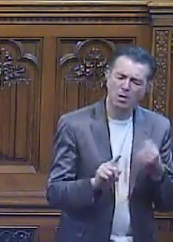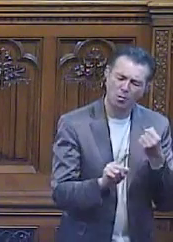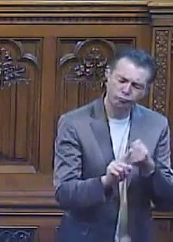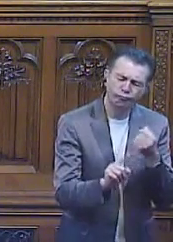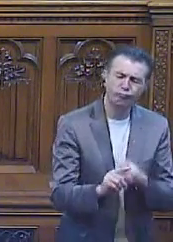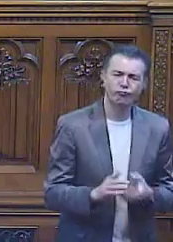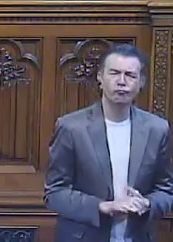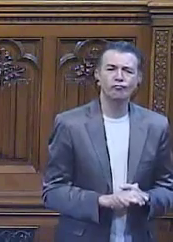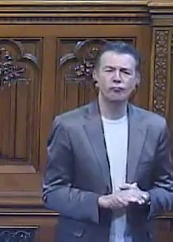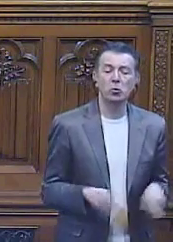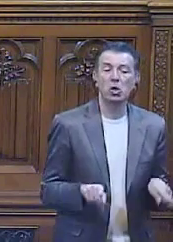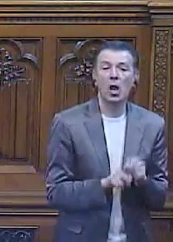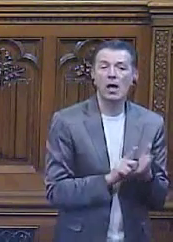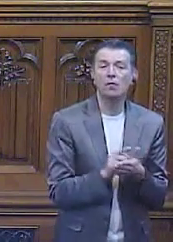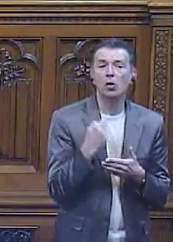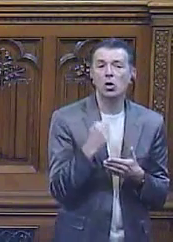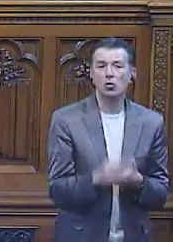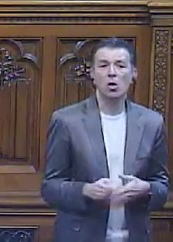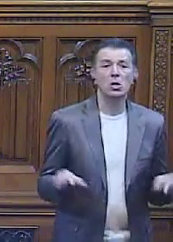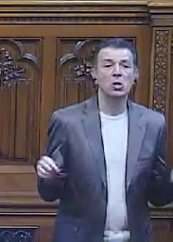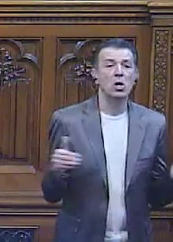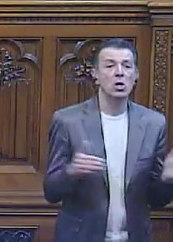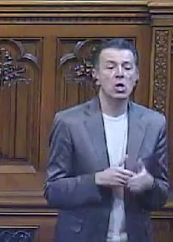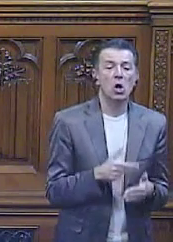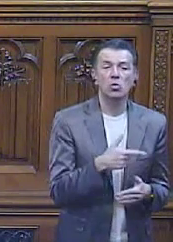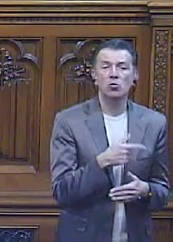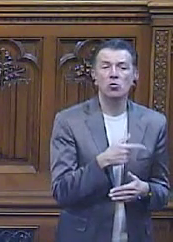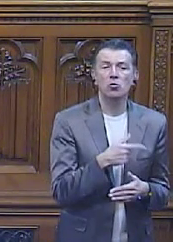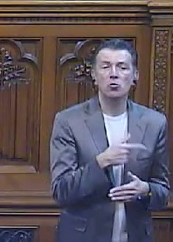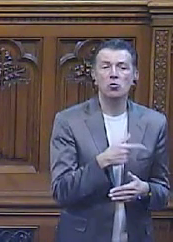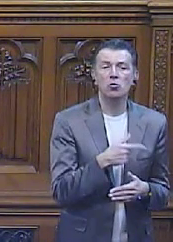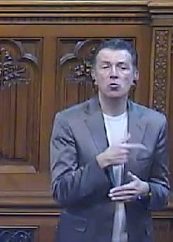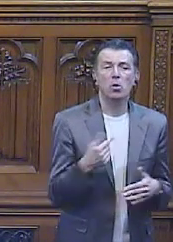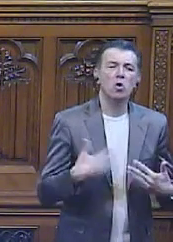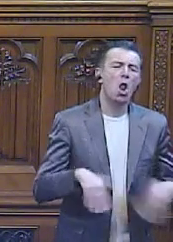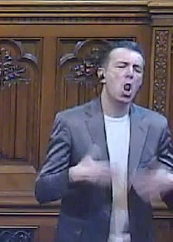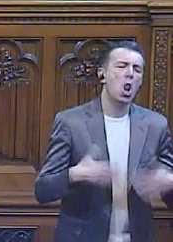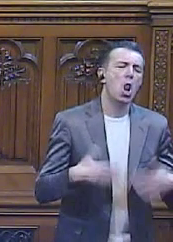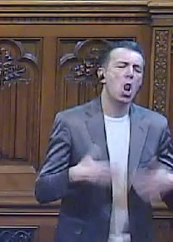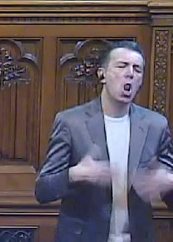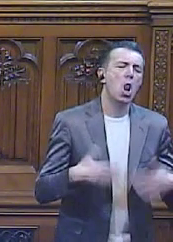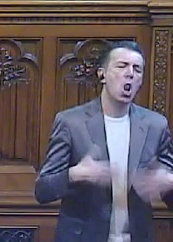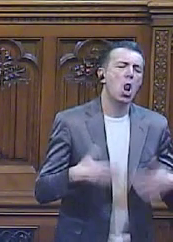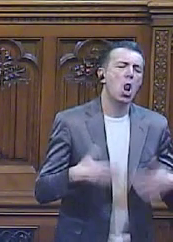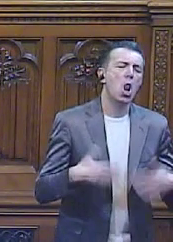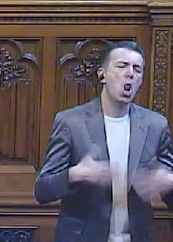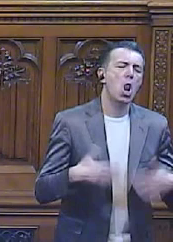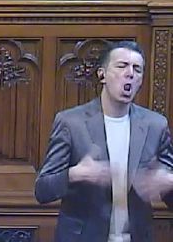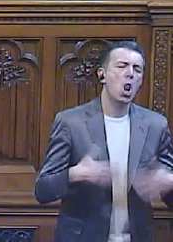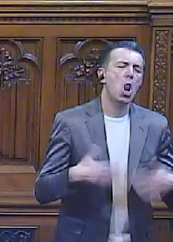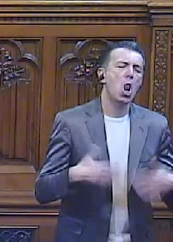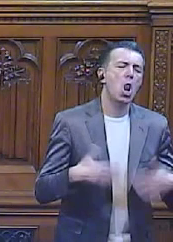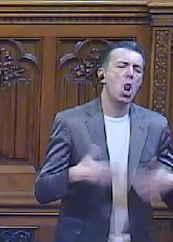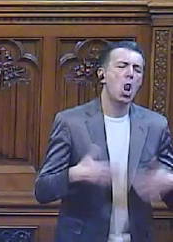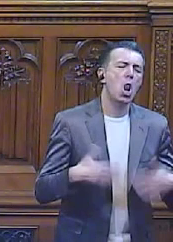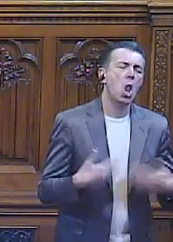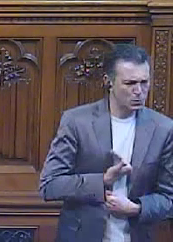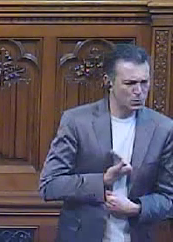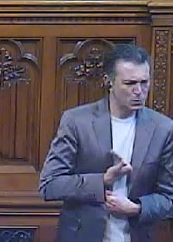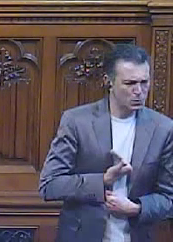Ja, und gleichzeitig tut man so, als ob man zehntausende Menschen locker unterbringen könnte. Also wer das